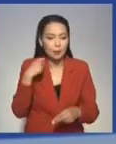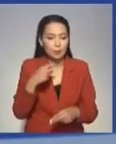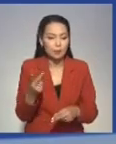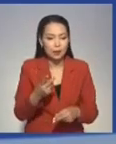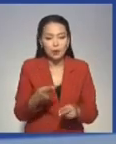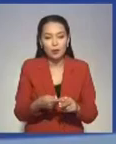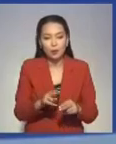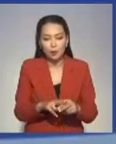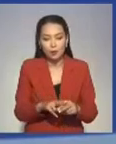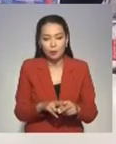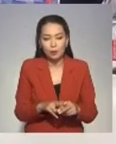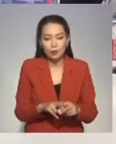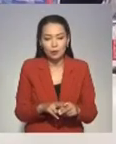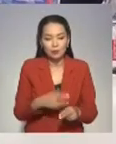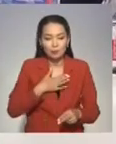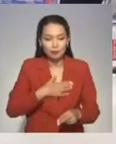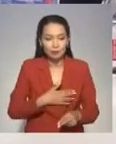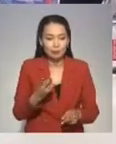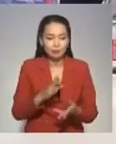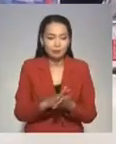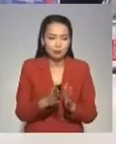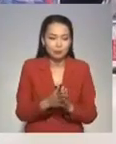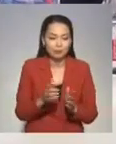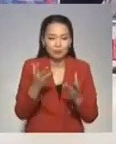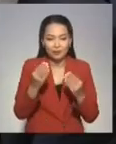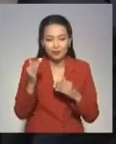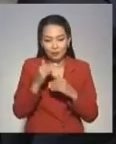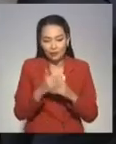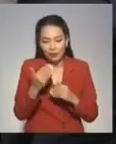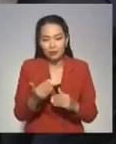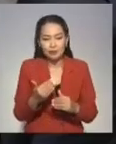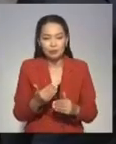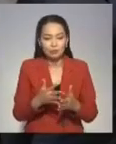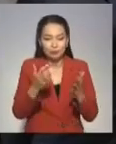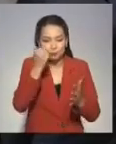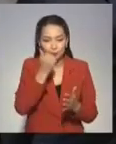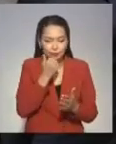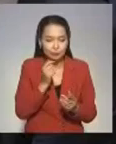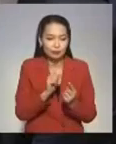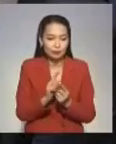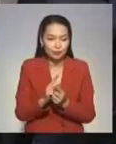что в стране созданы максимально благоприятные условия для инвесторов и выразил уверенность, что сегодняшняя встреча